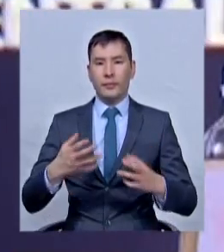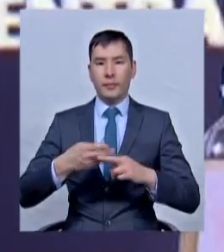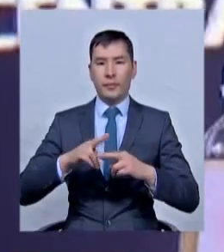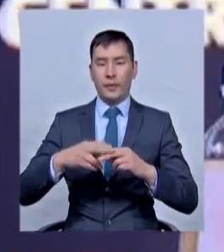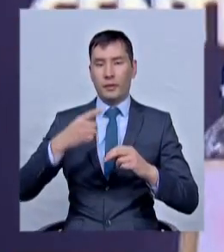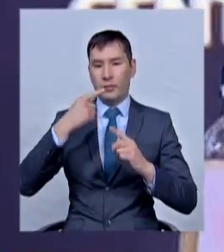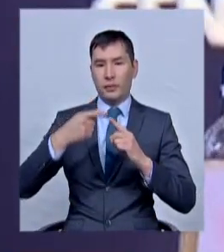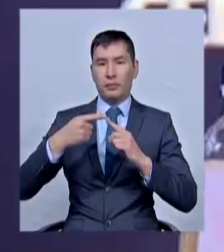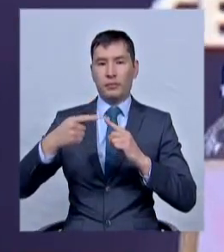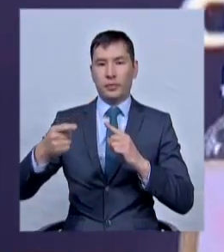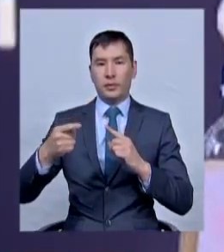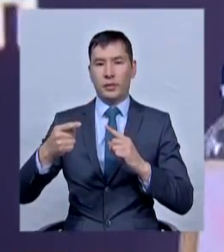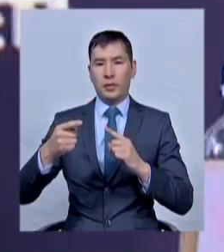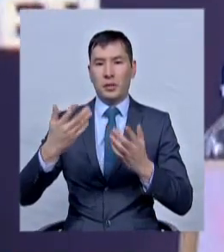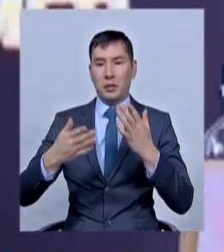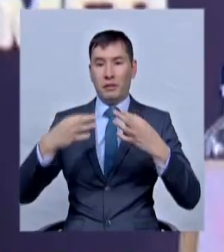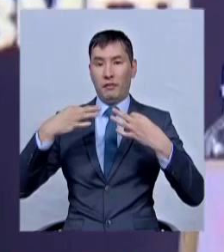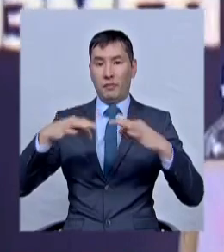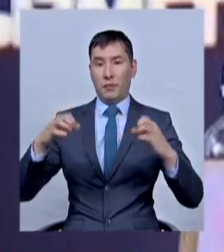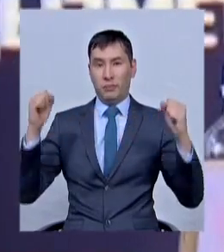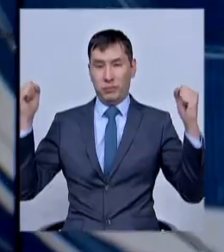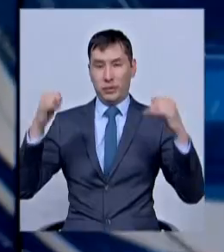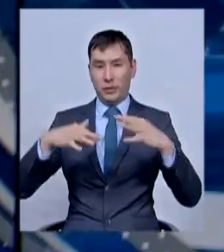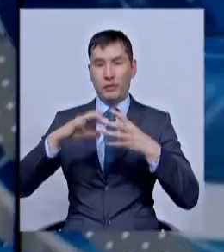аймаққа еніп кетпеуіне кім кепілдік бере алады?